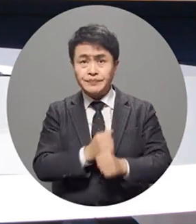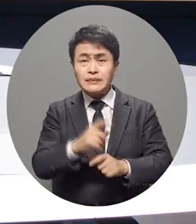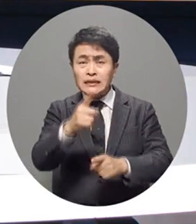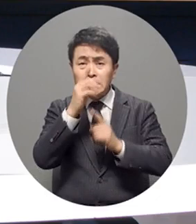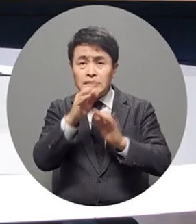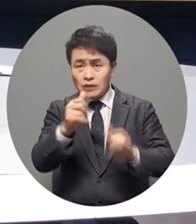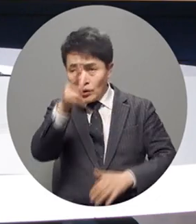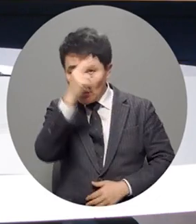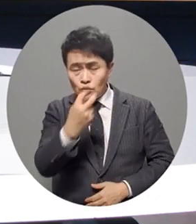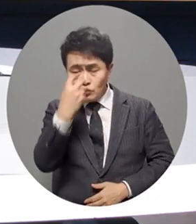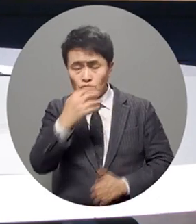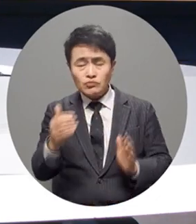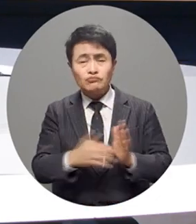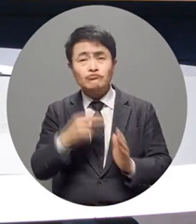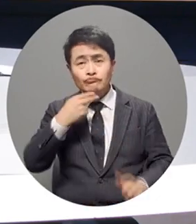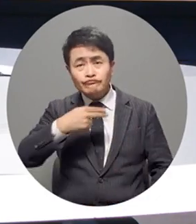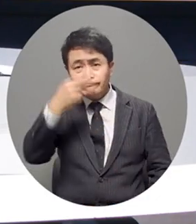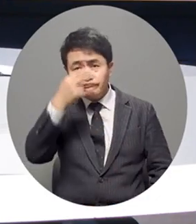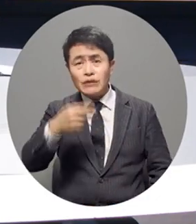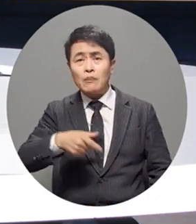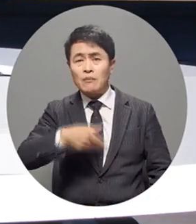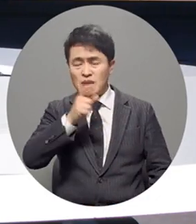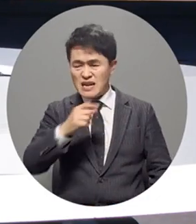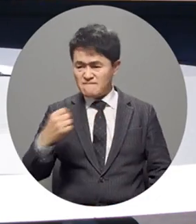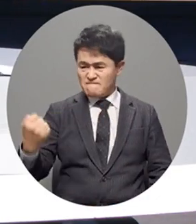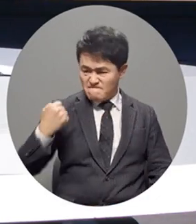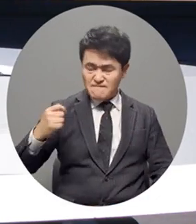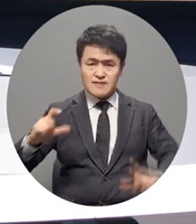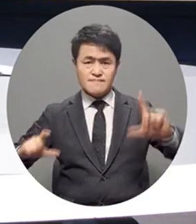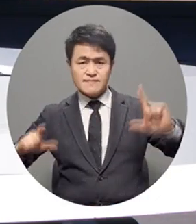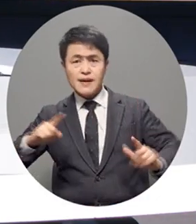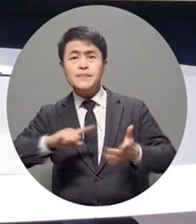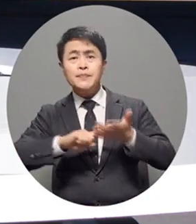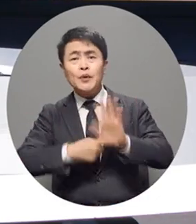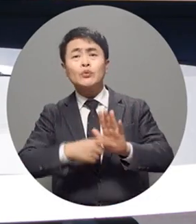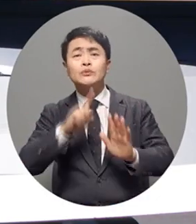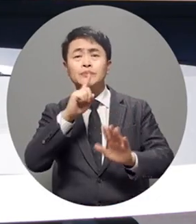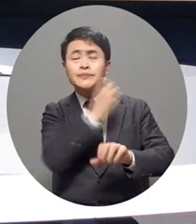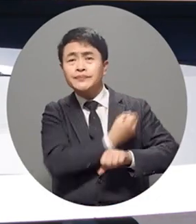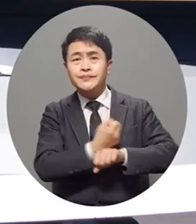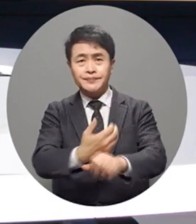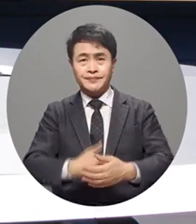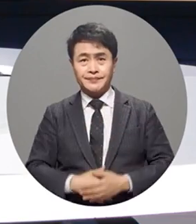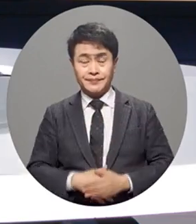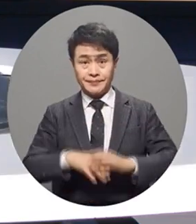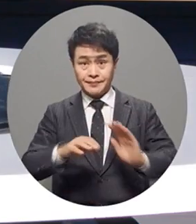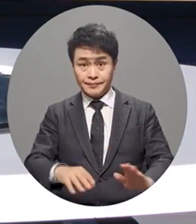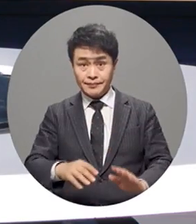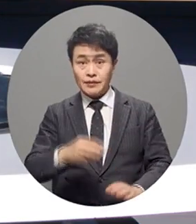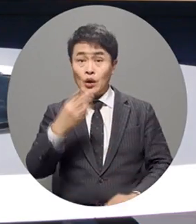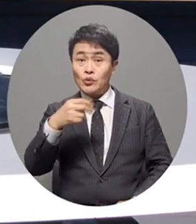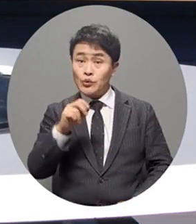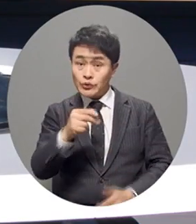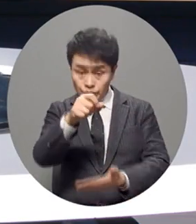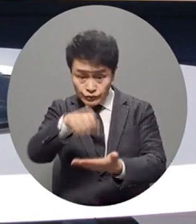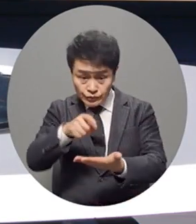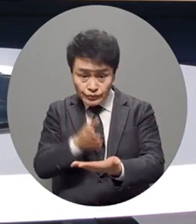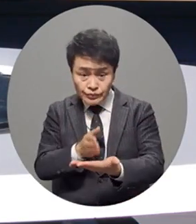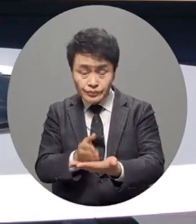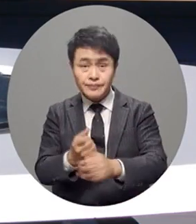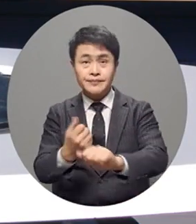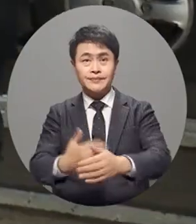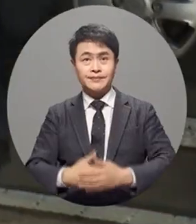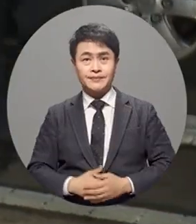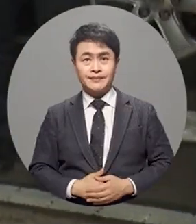씨는 경찰 조사에서 술만 먹으면 강한 모습을 보이고 싶었다고 진술했습니다. 먼저 류현준 기자의 보도입니다.